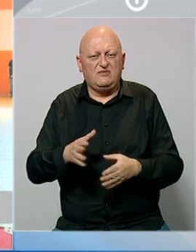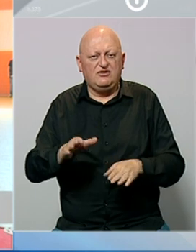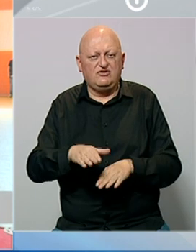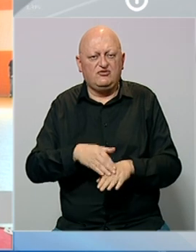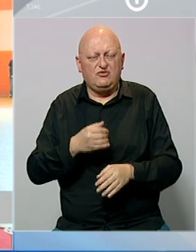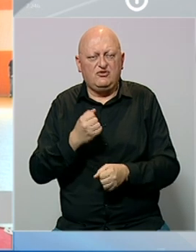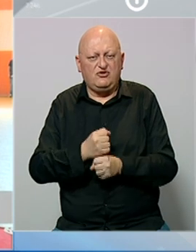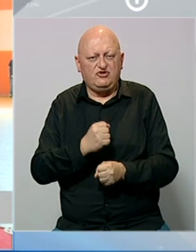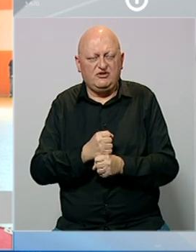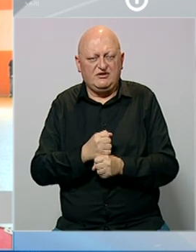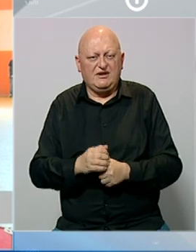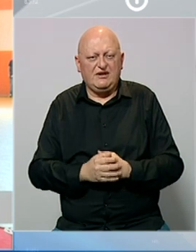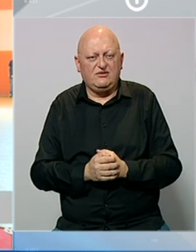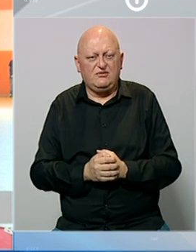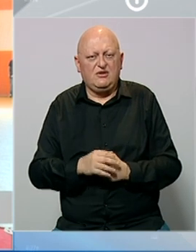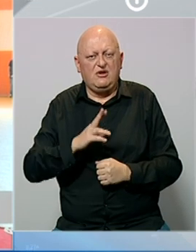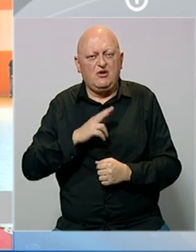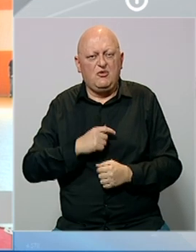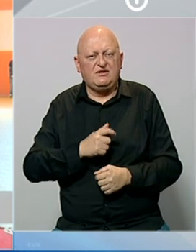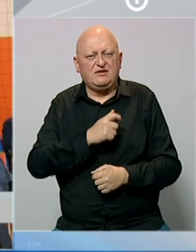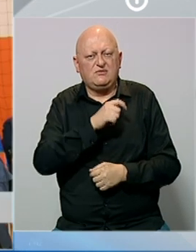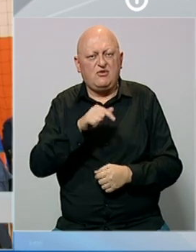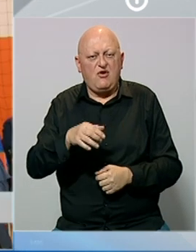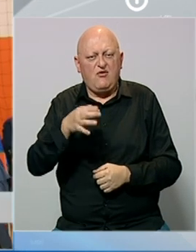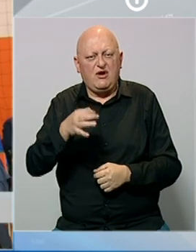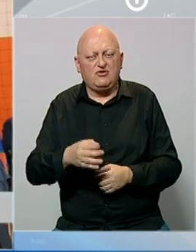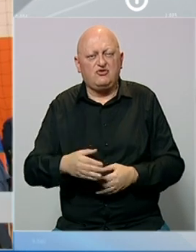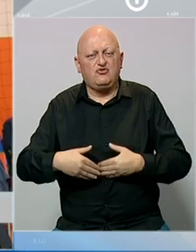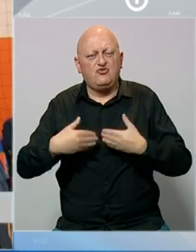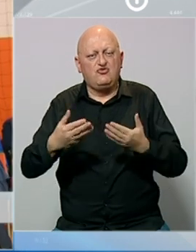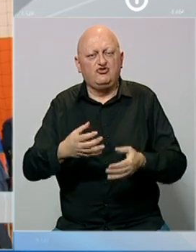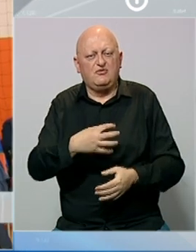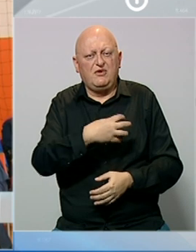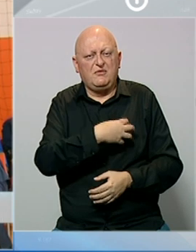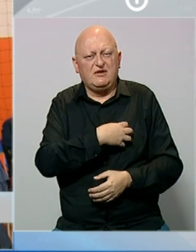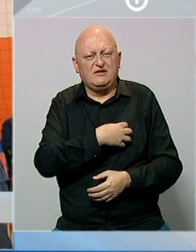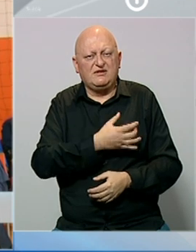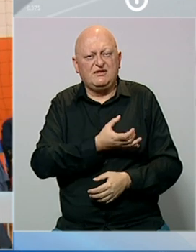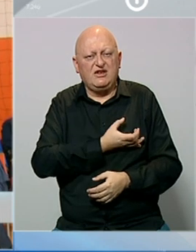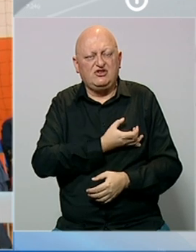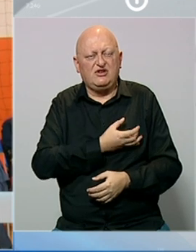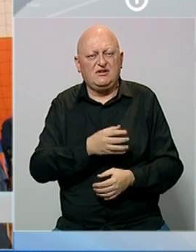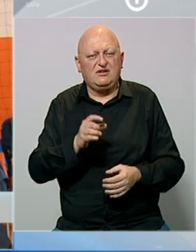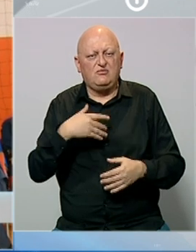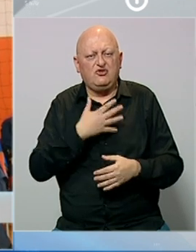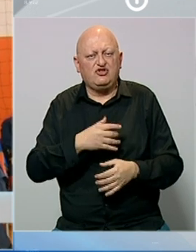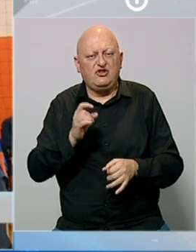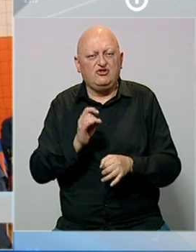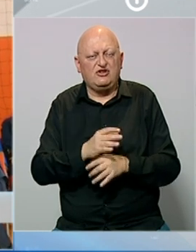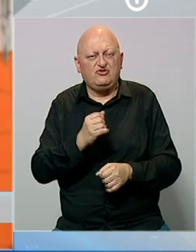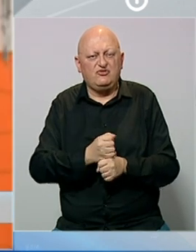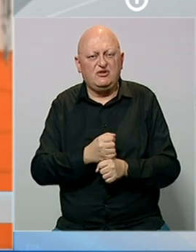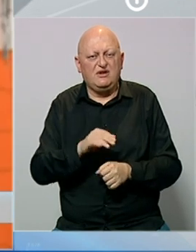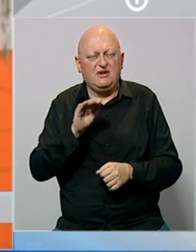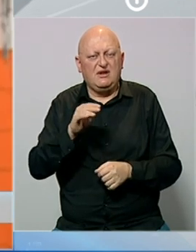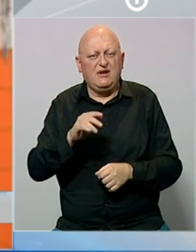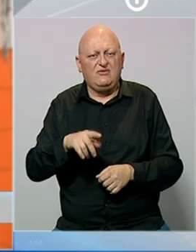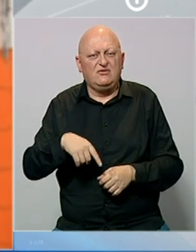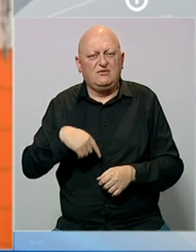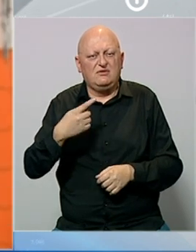radu zvanično su počeli sa radom. Policijski komesar ovog kantona uručio im je značke i poželio sreću u radu